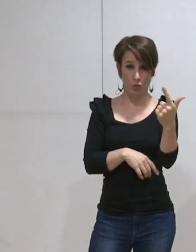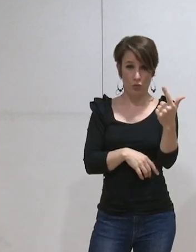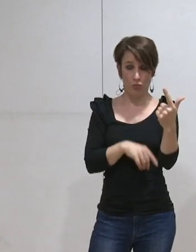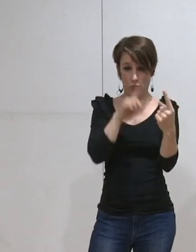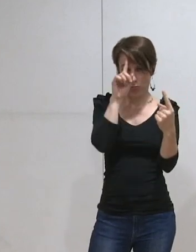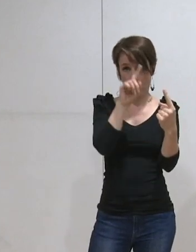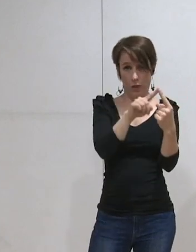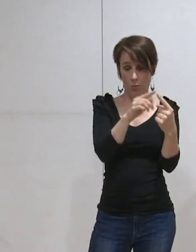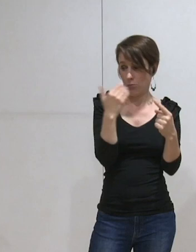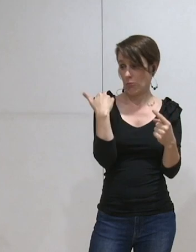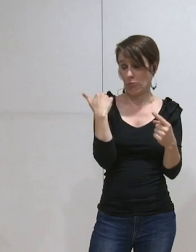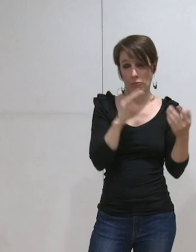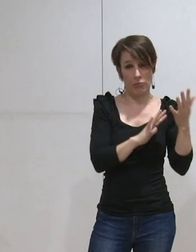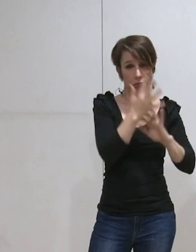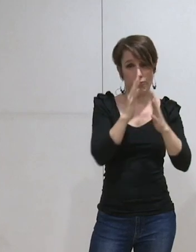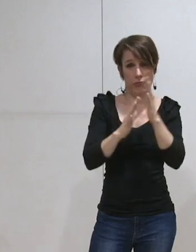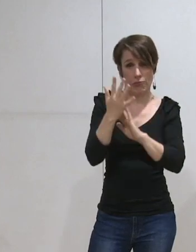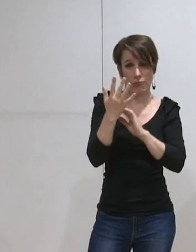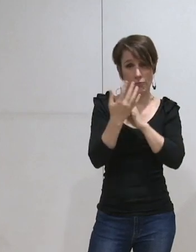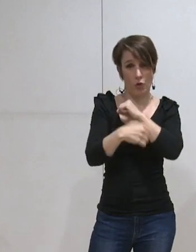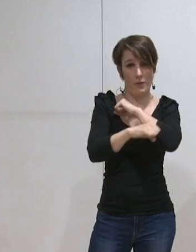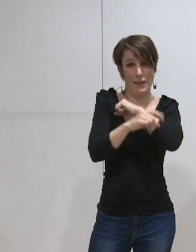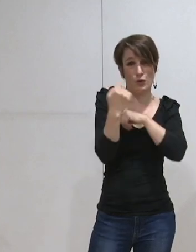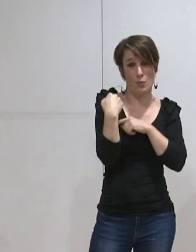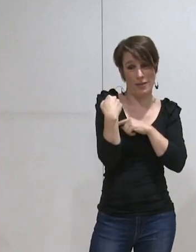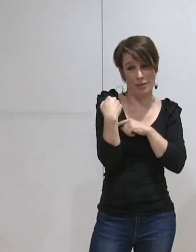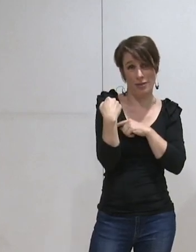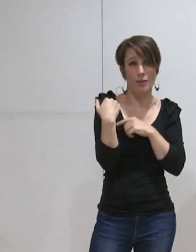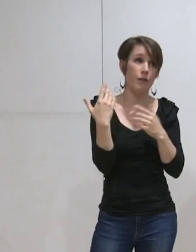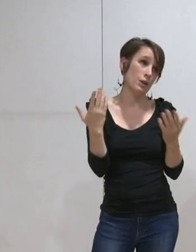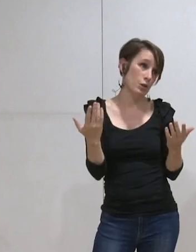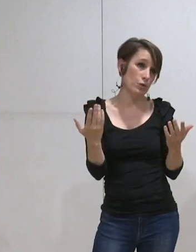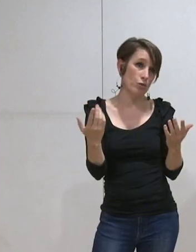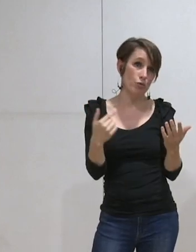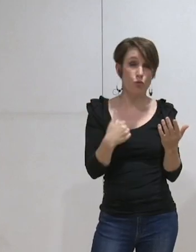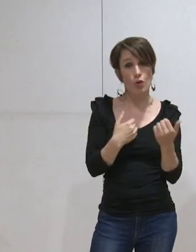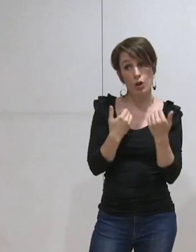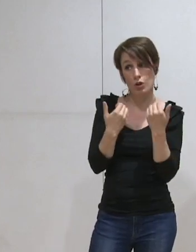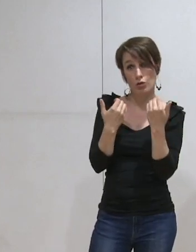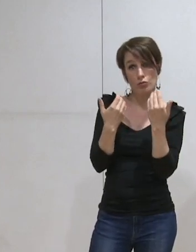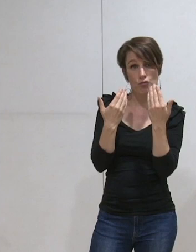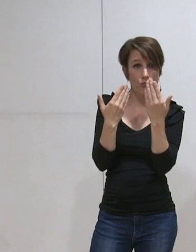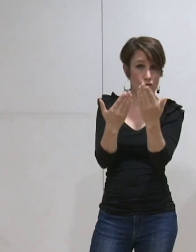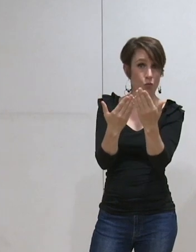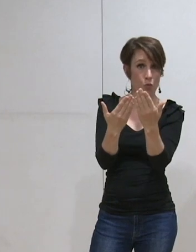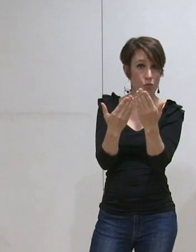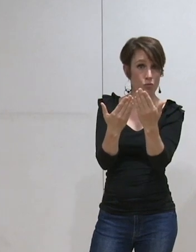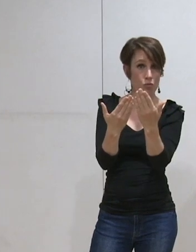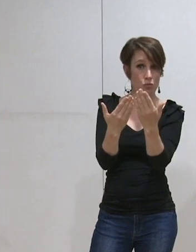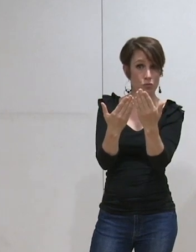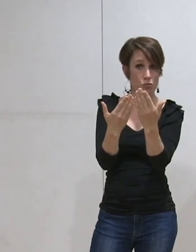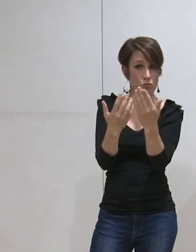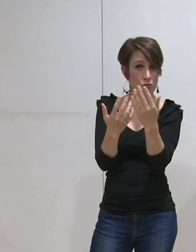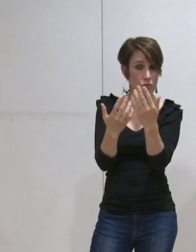événements et les incendies de la semaine passée je vous propose euh donc d'y apporter une réponse